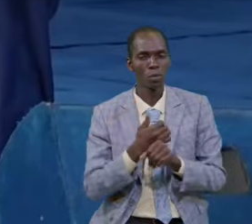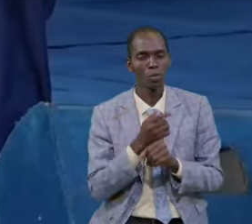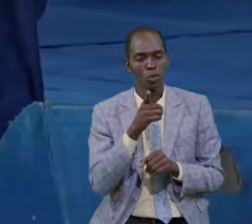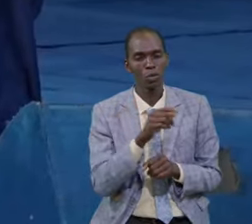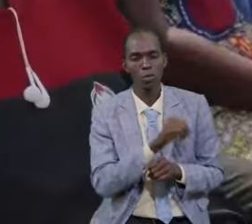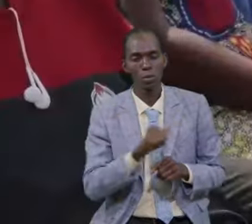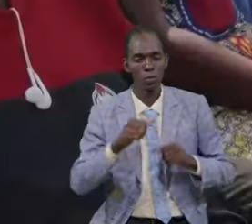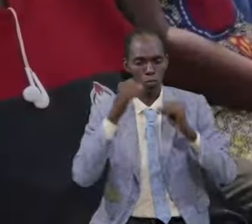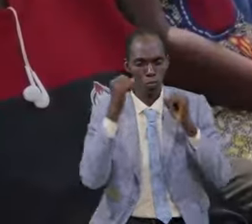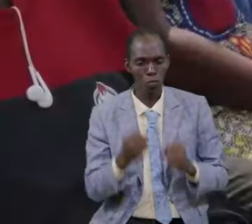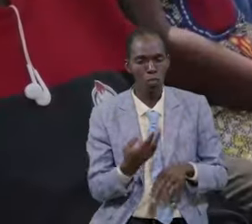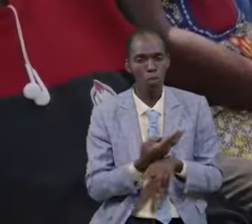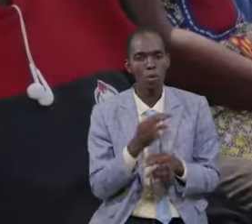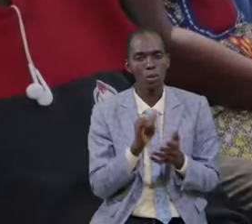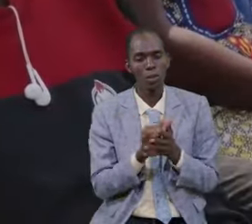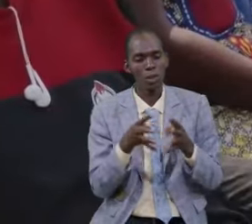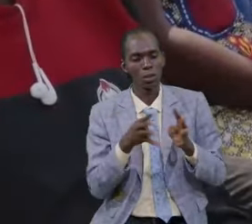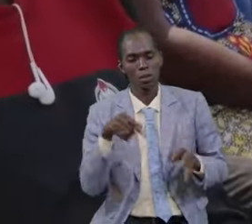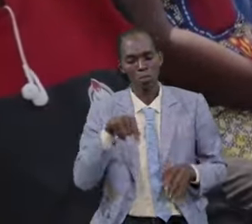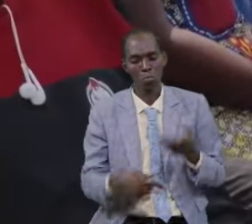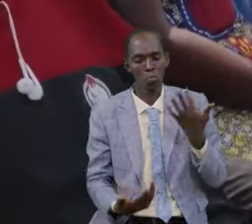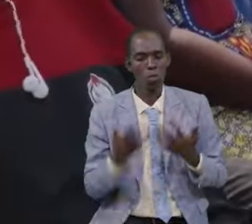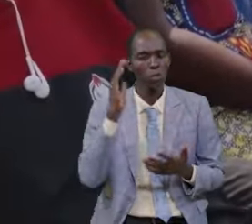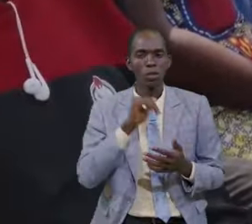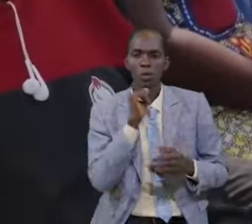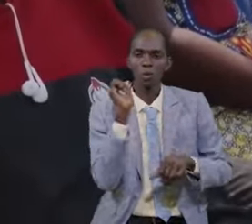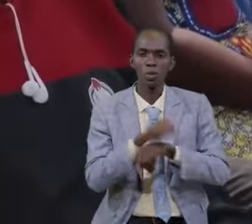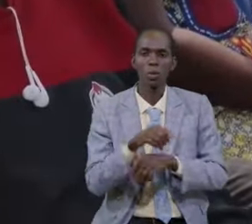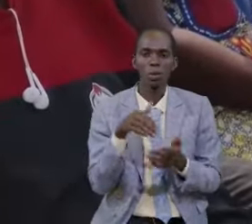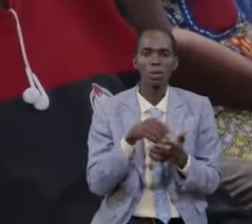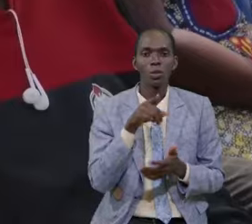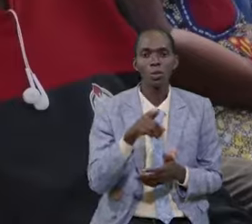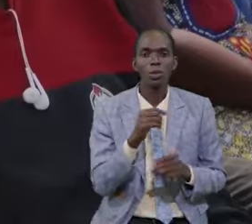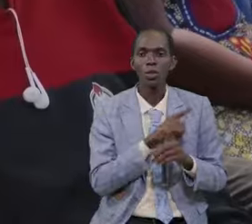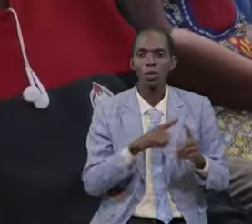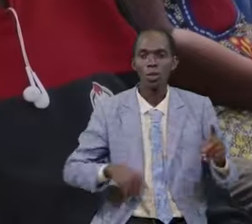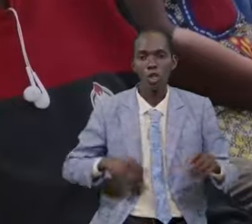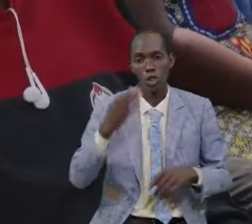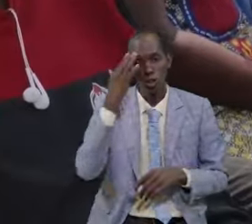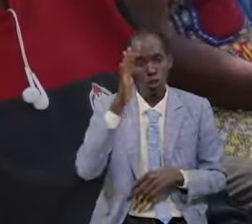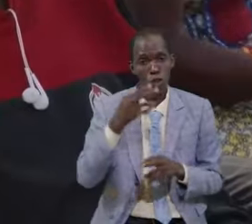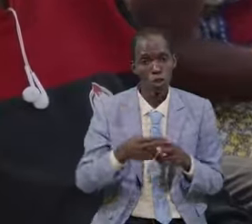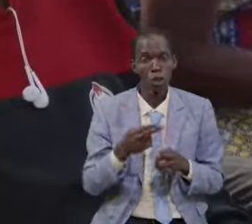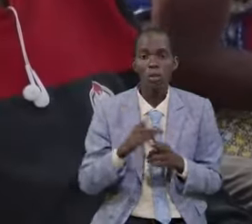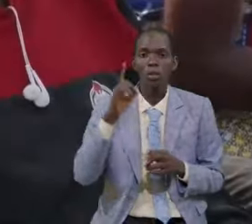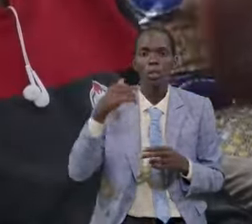te nomme. Le Seigneur connaît ton nom. Et le Seigneur t'a nommé. Et